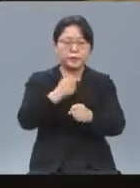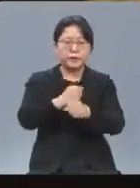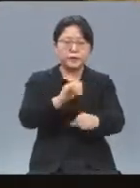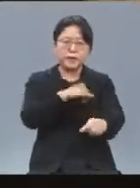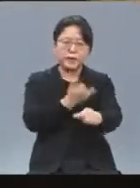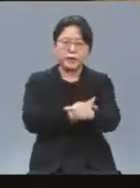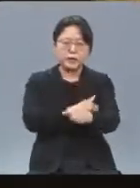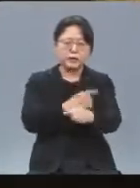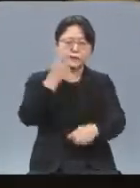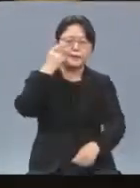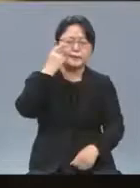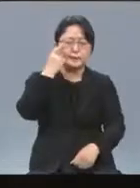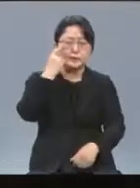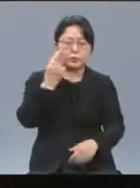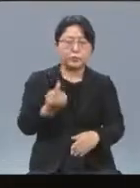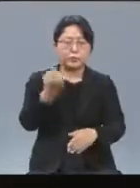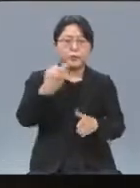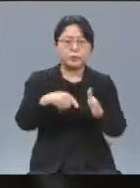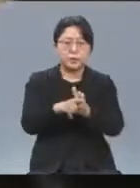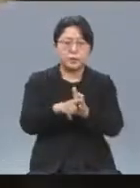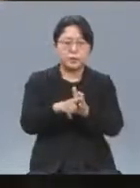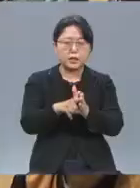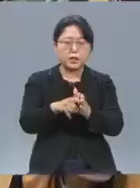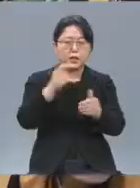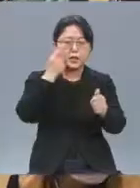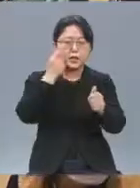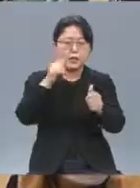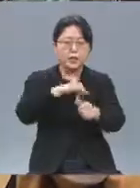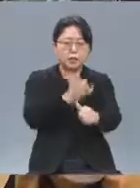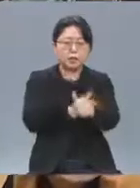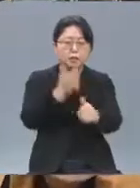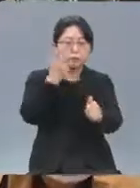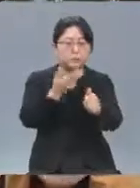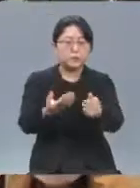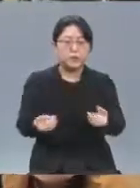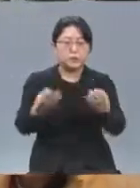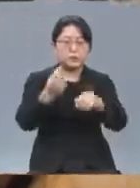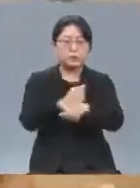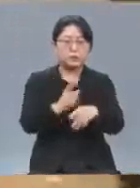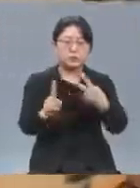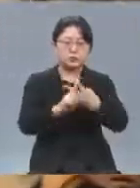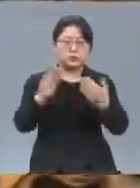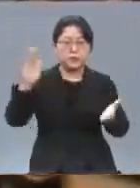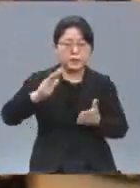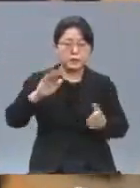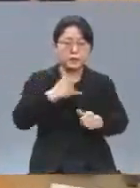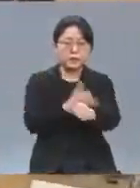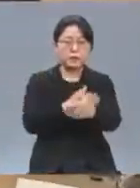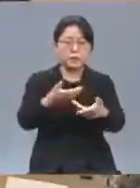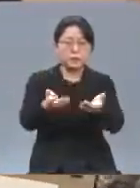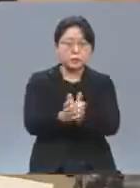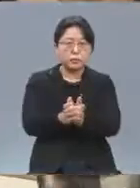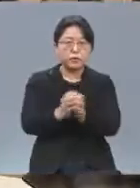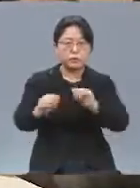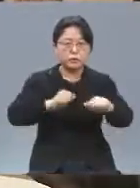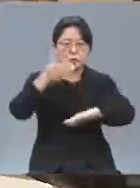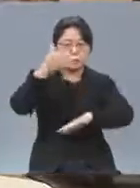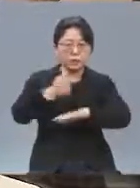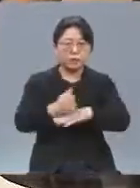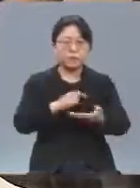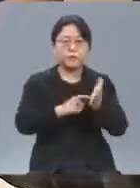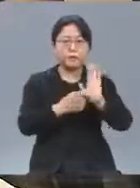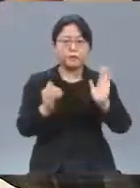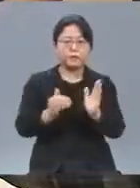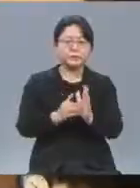인권 감수성 향상을 위해서 인권 골든벨 행사를 진행하고 중학생 인권 동아리 활동 성과를